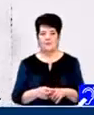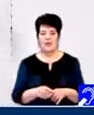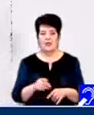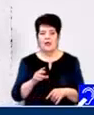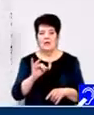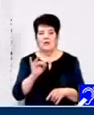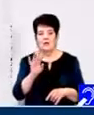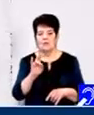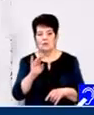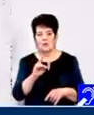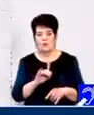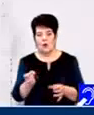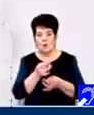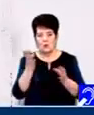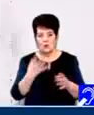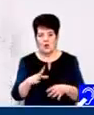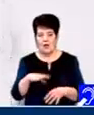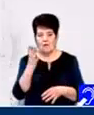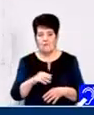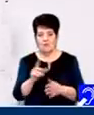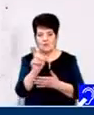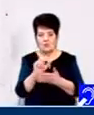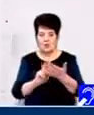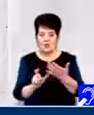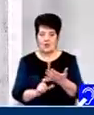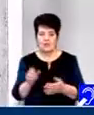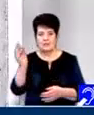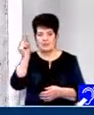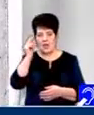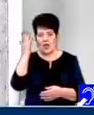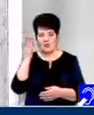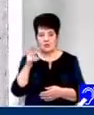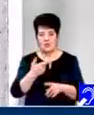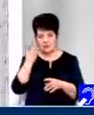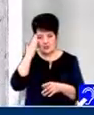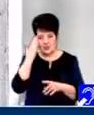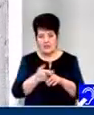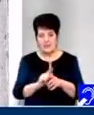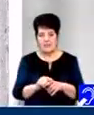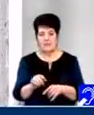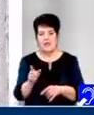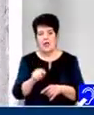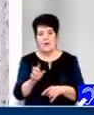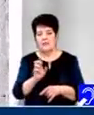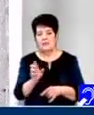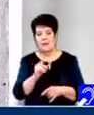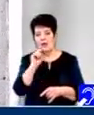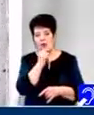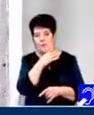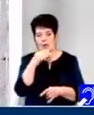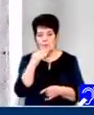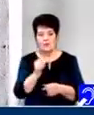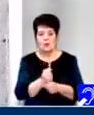fost și un neobosit animator al culturii. A editat cărți de popularizare a științei pentru țărani, a fondat revista Basarabia Economică și a semnat mai